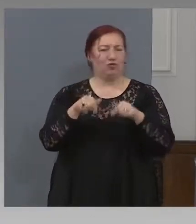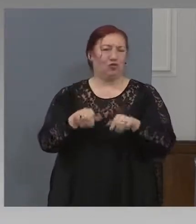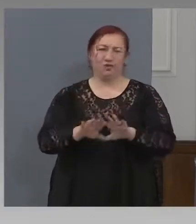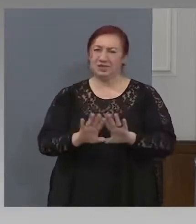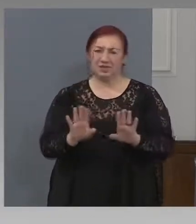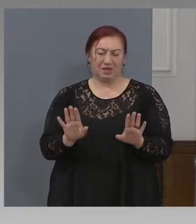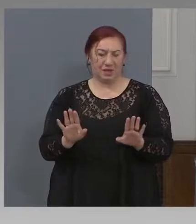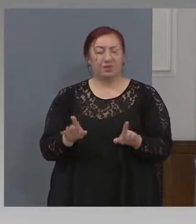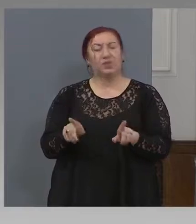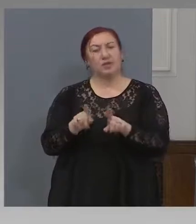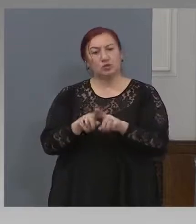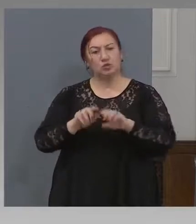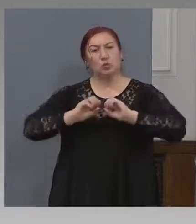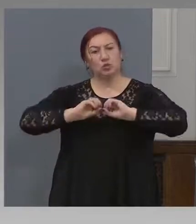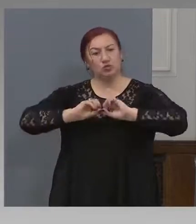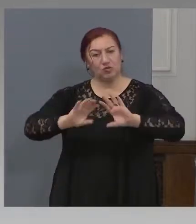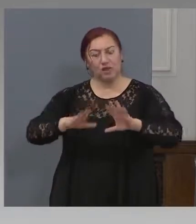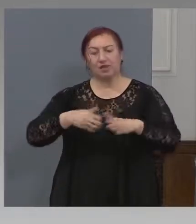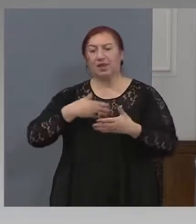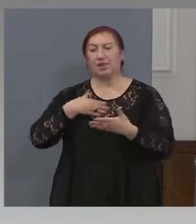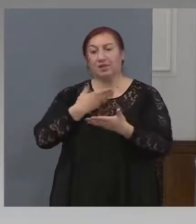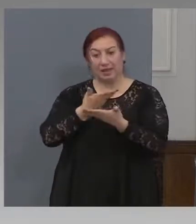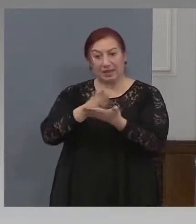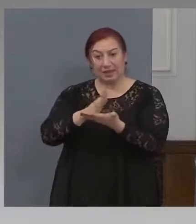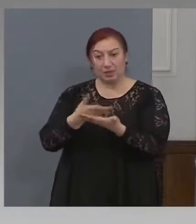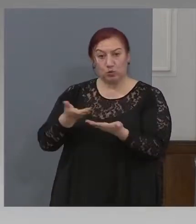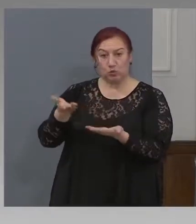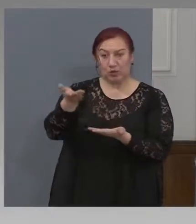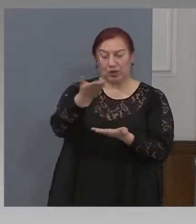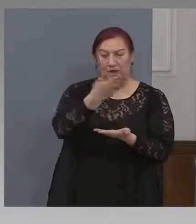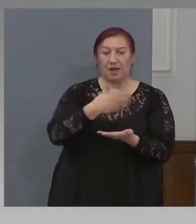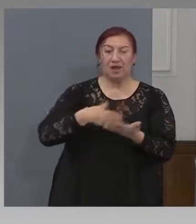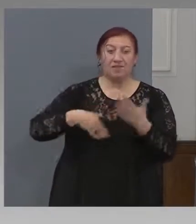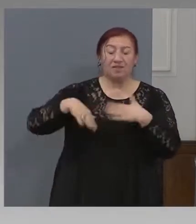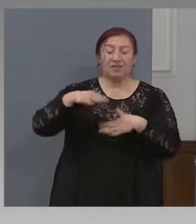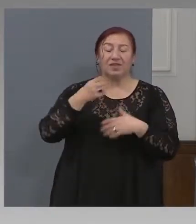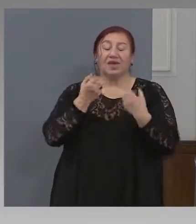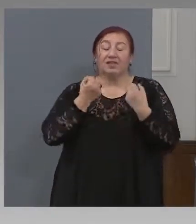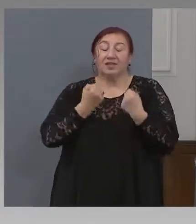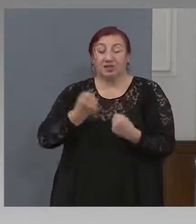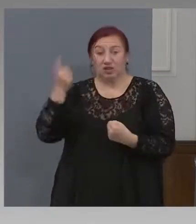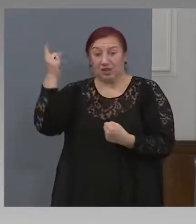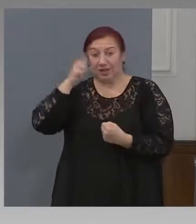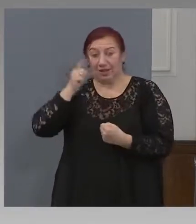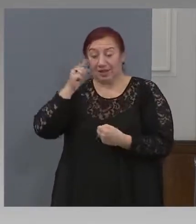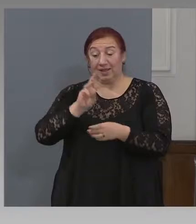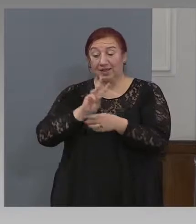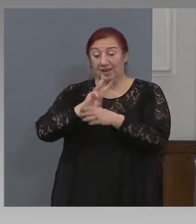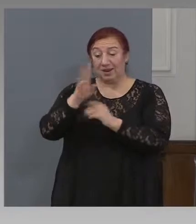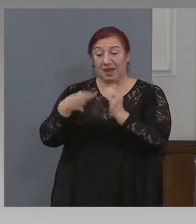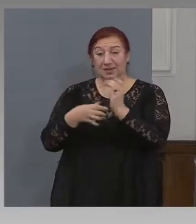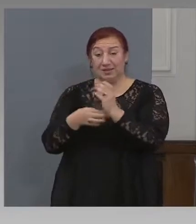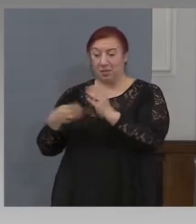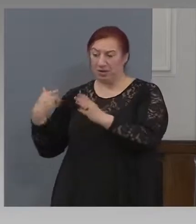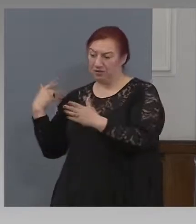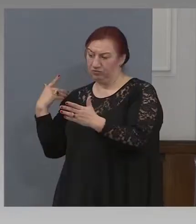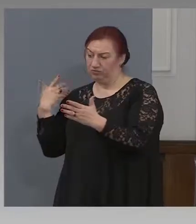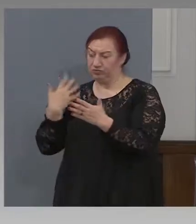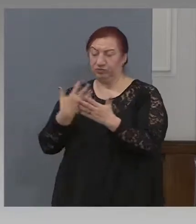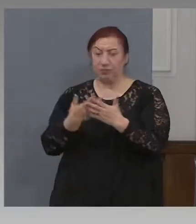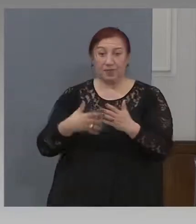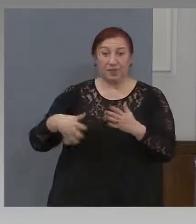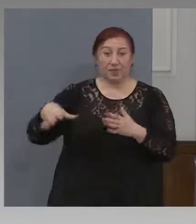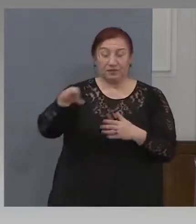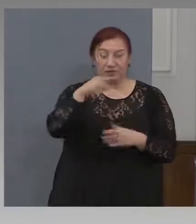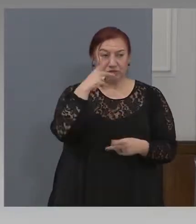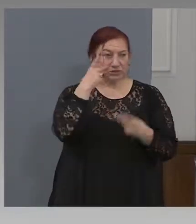позволете пред вас да кажа, че в най-кризисните дни от 13 март насам всички видяхме